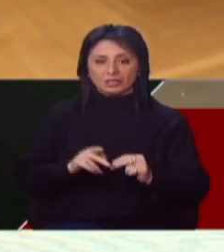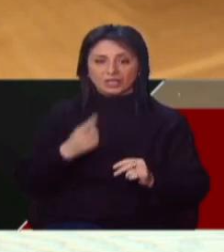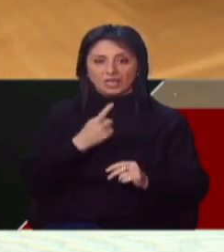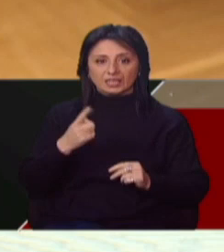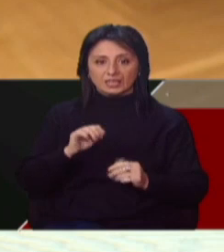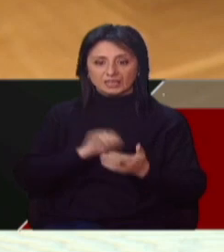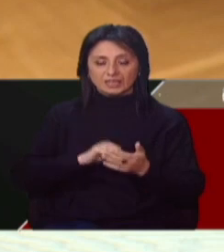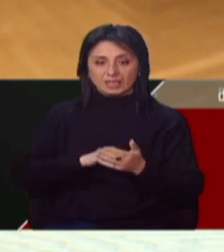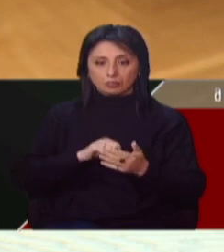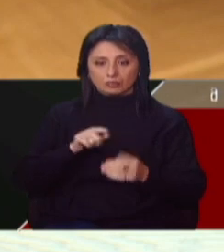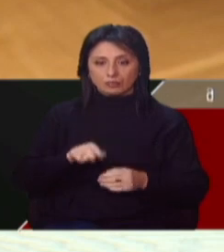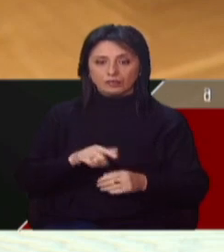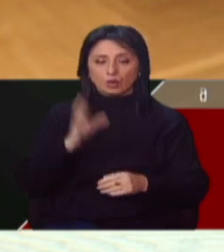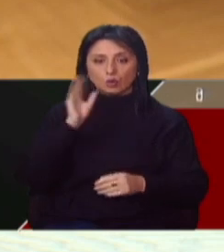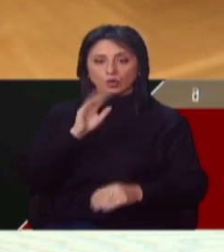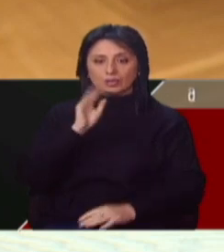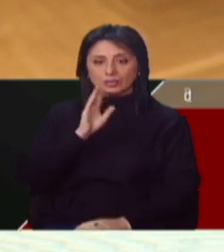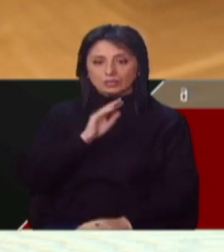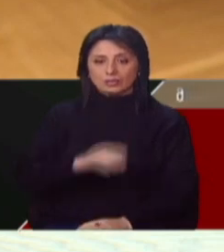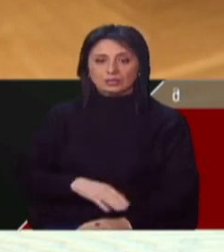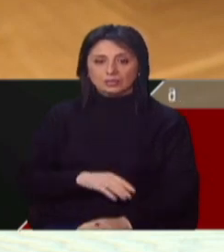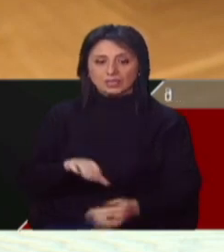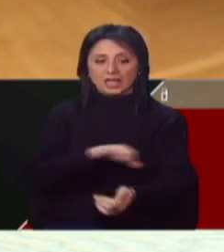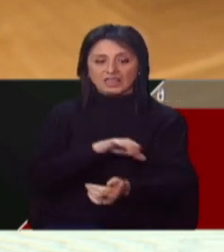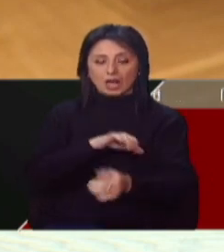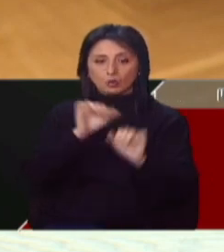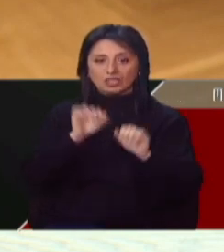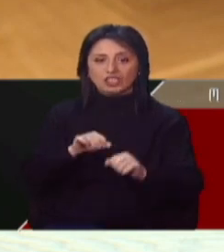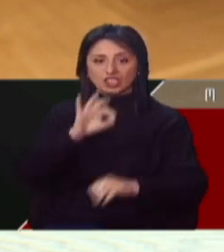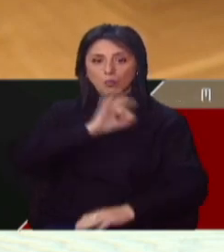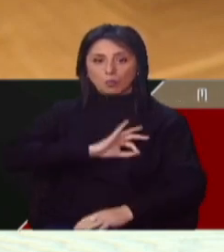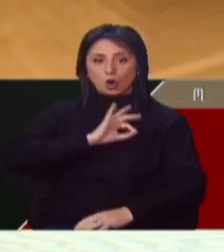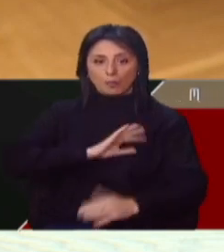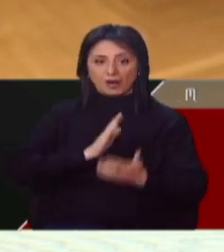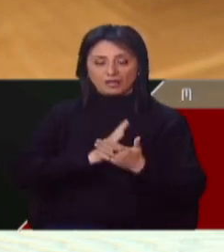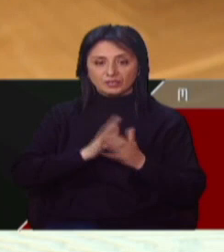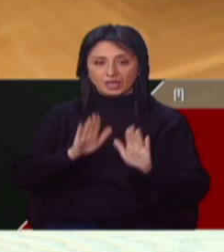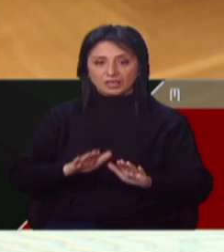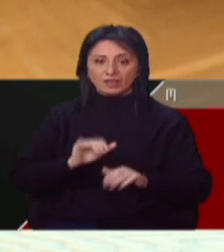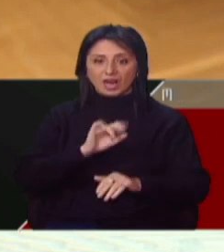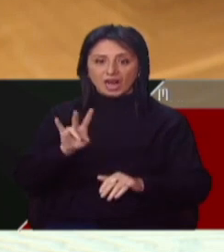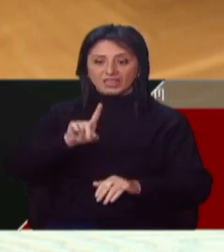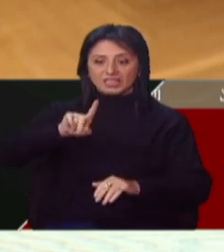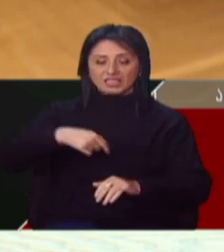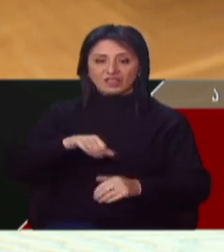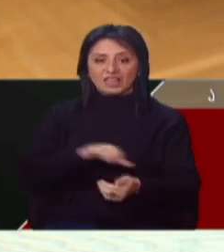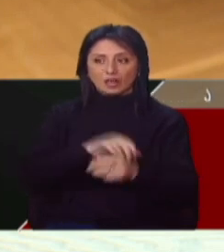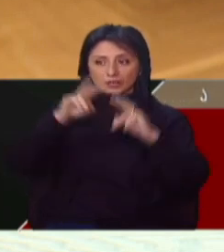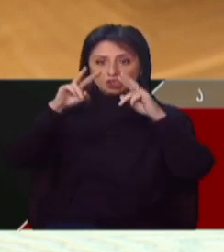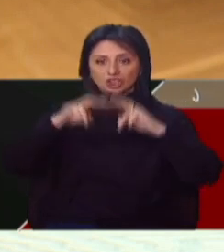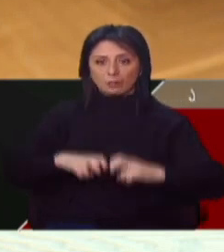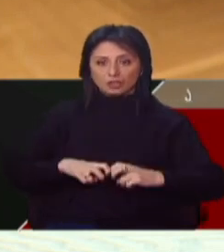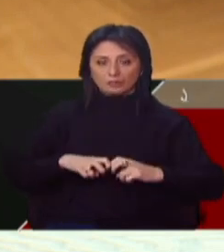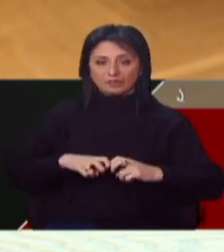ești sapudzos, rodesat narcoticul sașolebis mohmareba sapsat gili, an saval de bulu narcologiul și